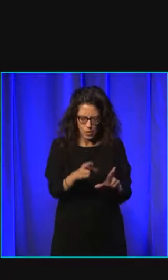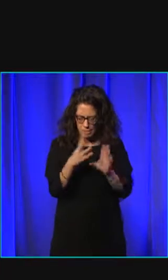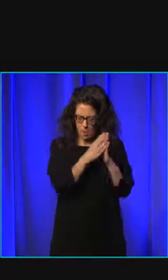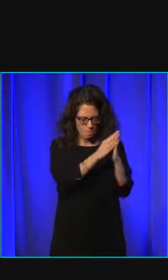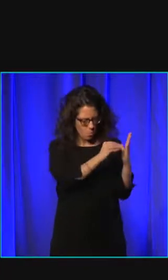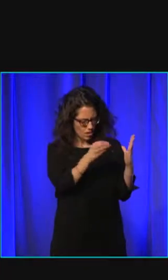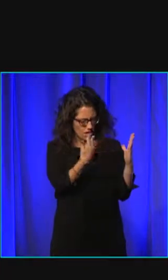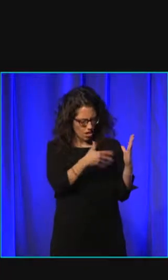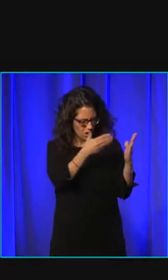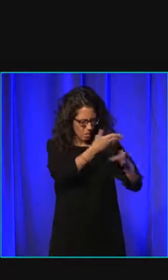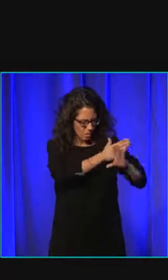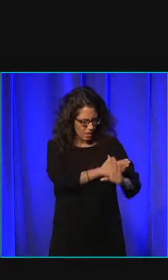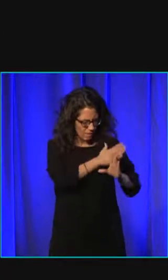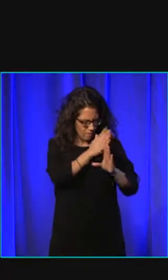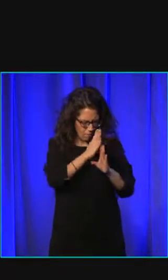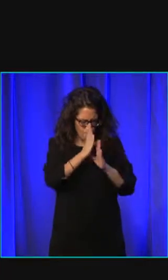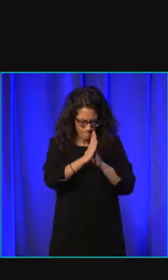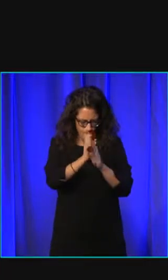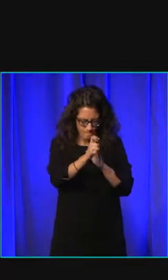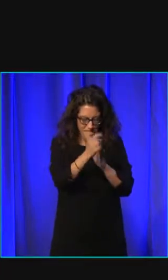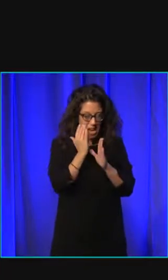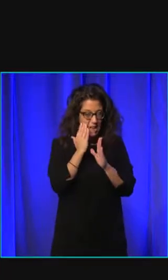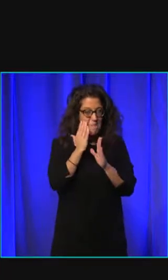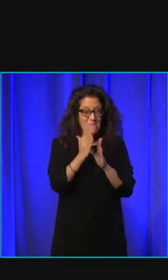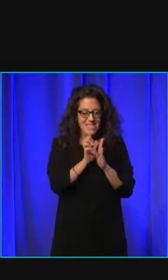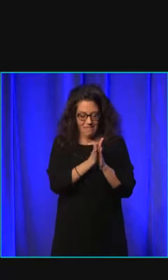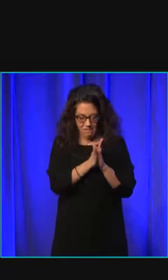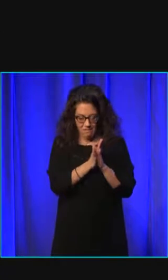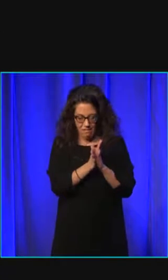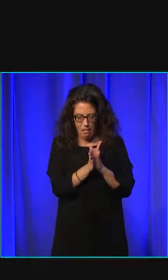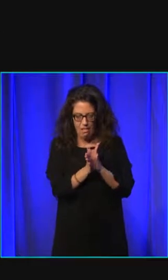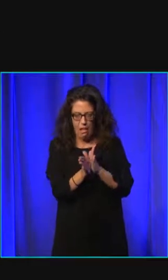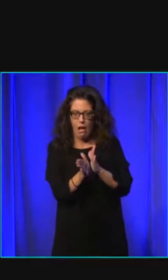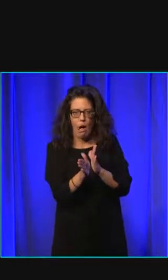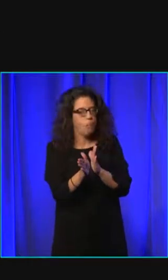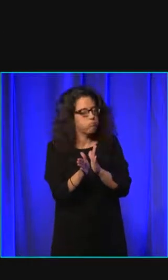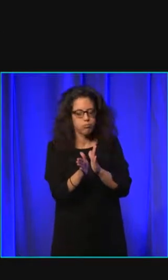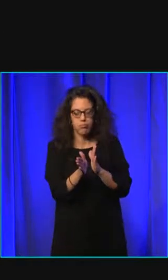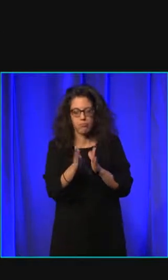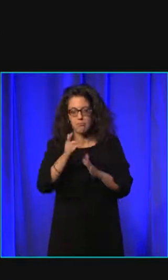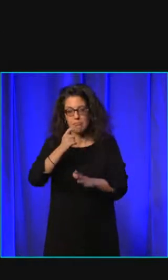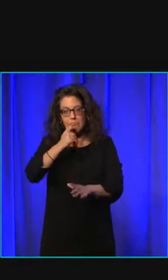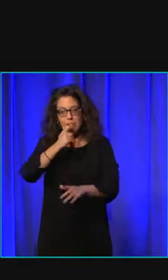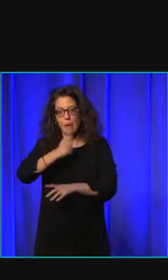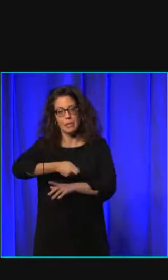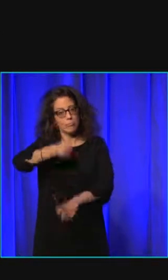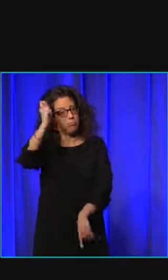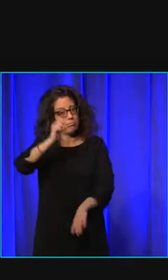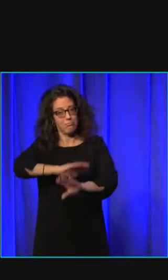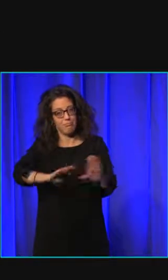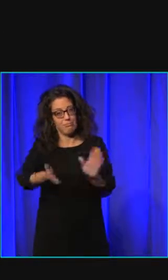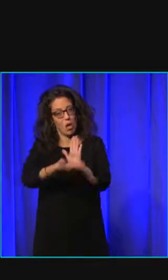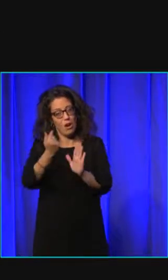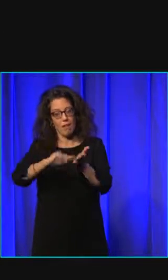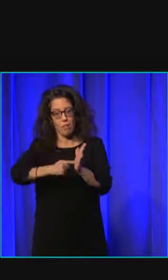un pattern. Et que s'il s'écarte de ce pattern, il y a un corps arbitral qui le pénalise, c'est-à-dire qui lui enlève